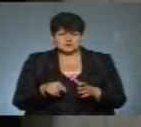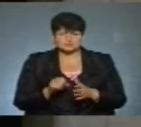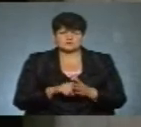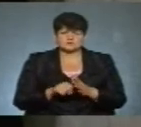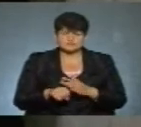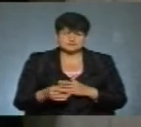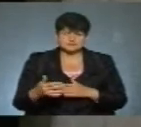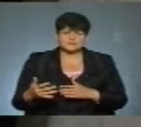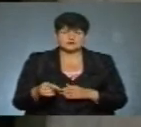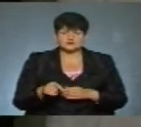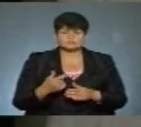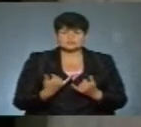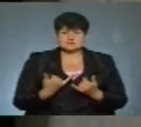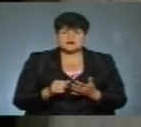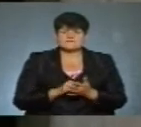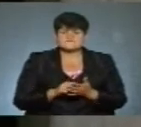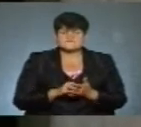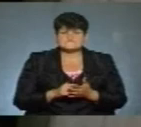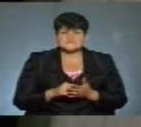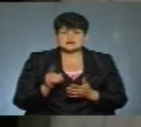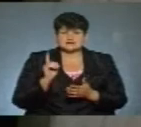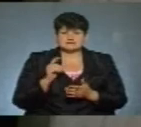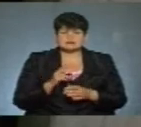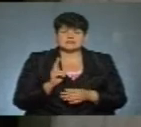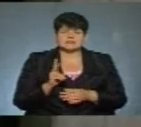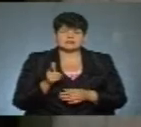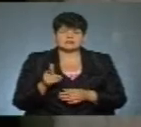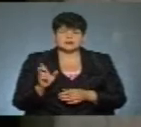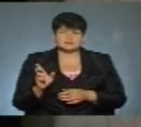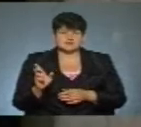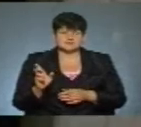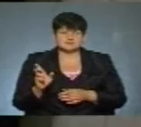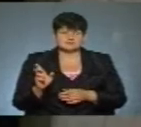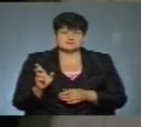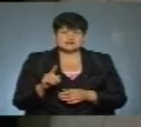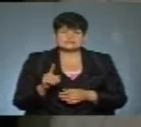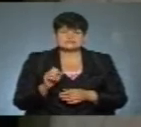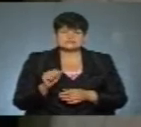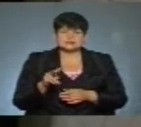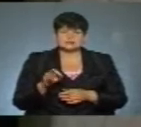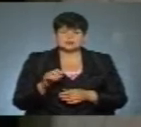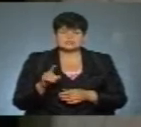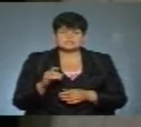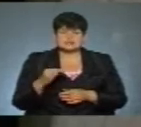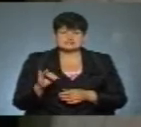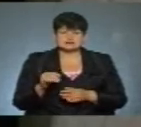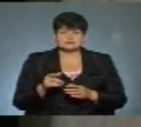Тобто зараз в архівах колишнього КГБ по Залозецькому краю